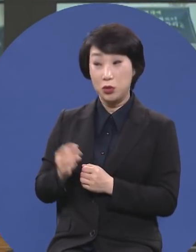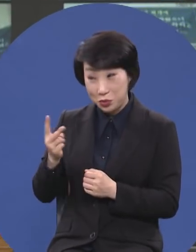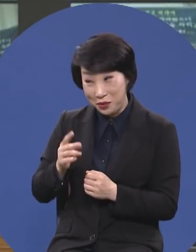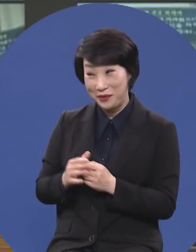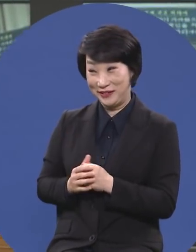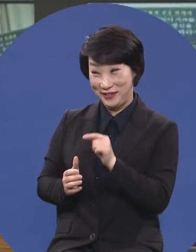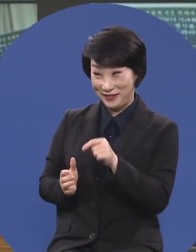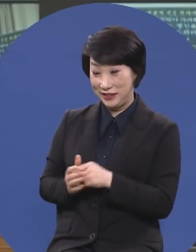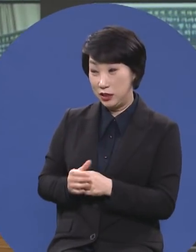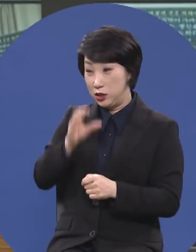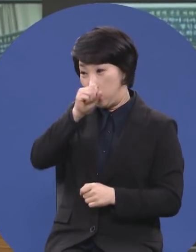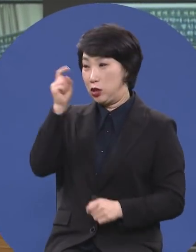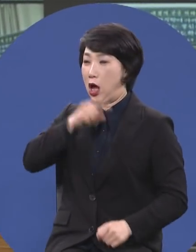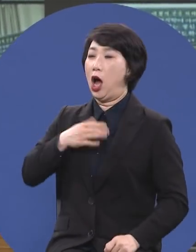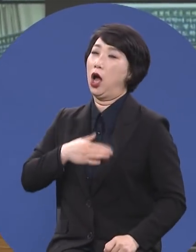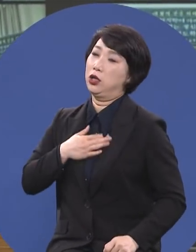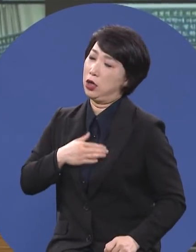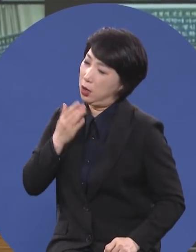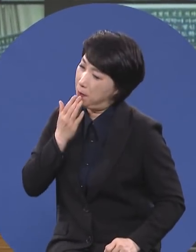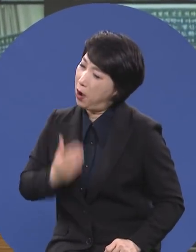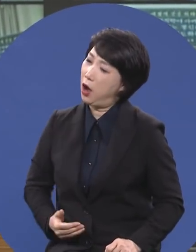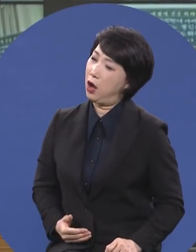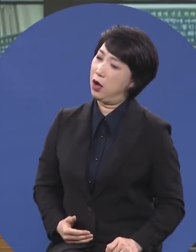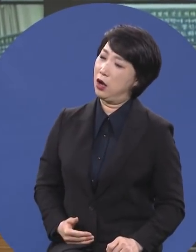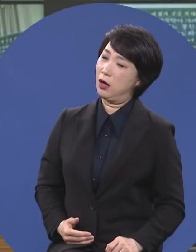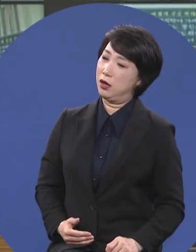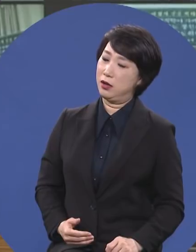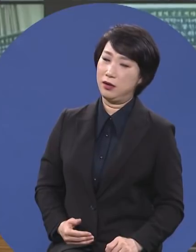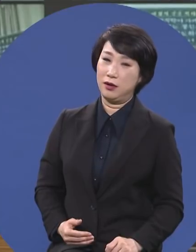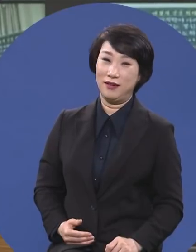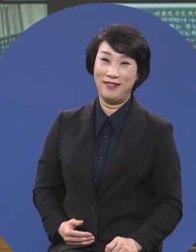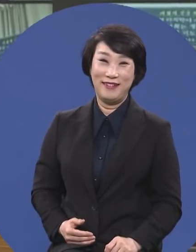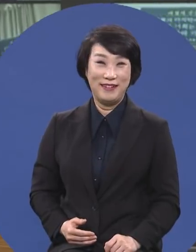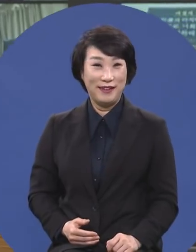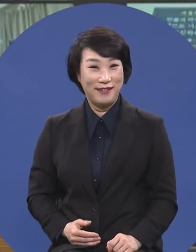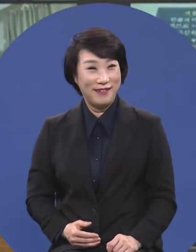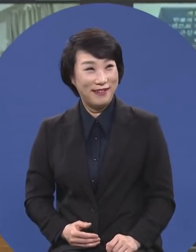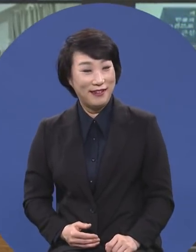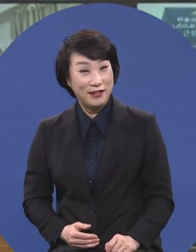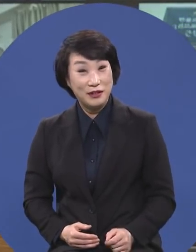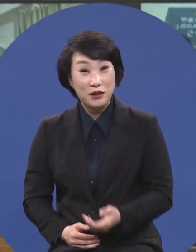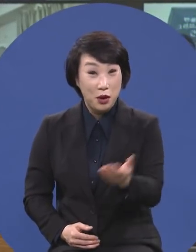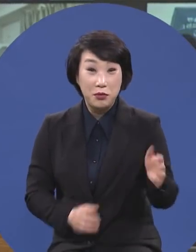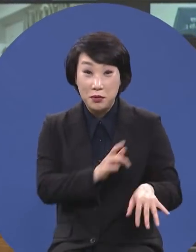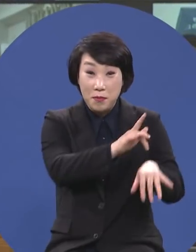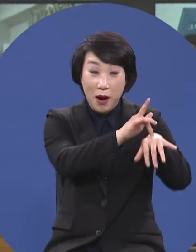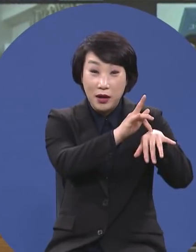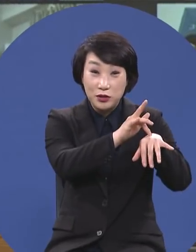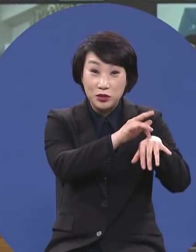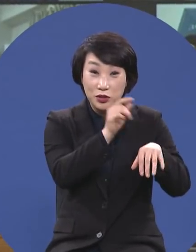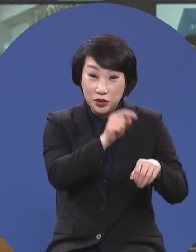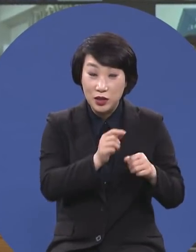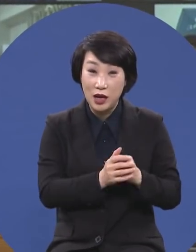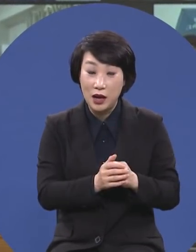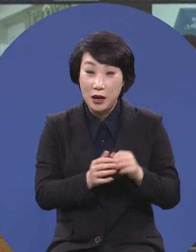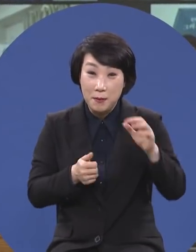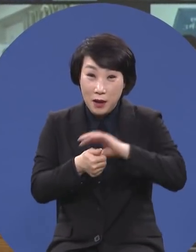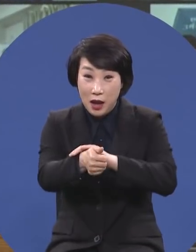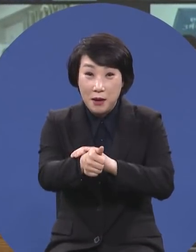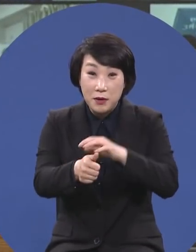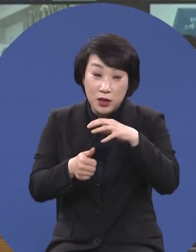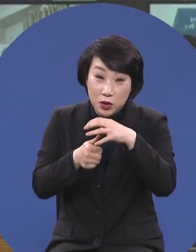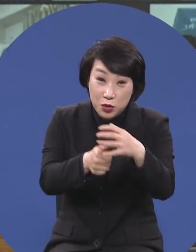그리고 선악을 알게 돼. 예, 마귀의